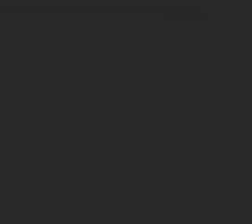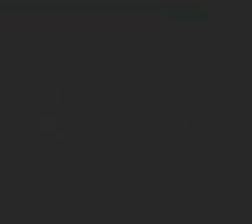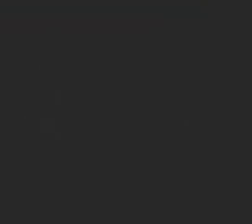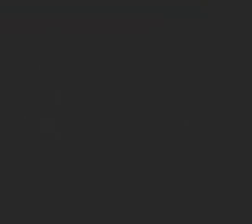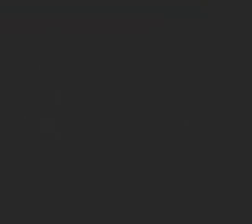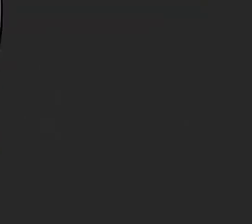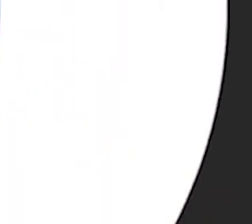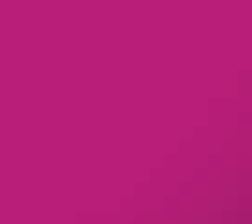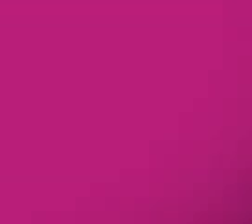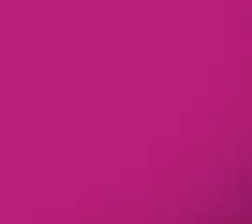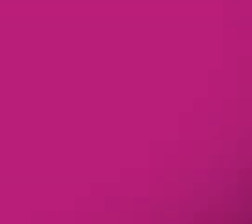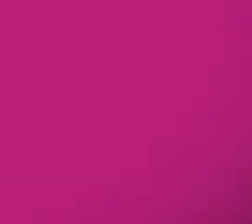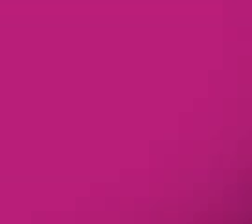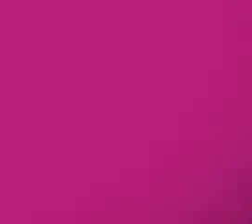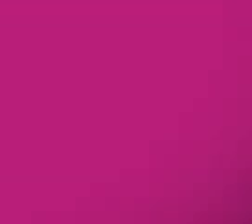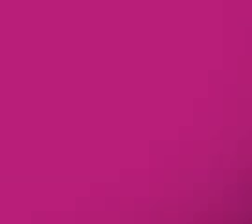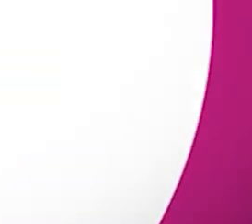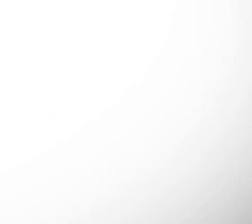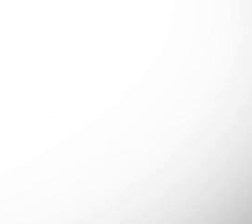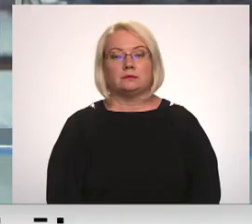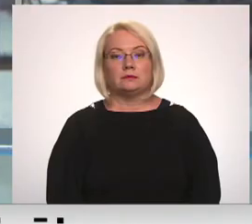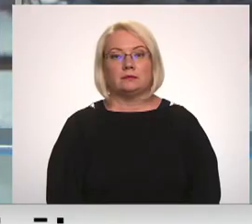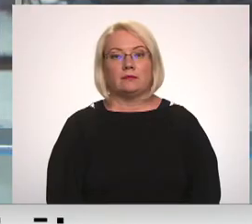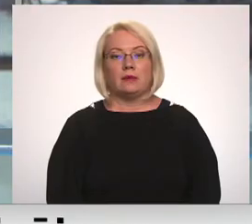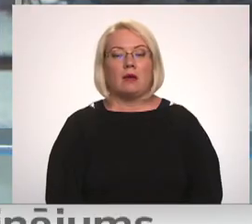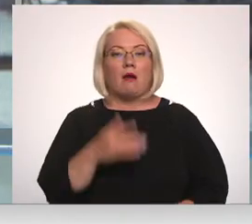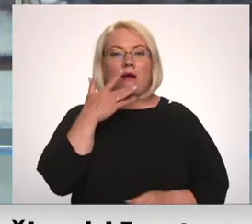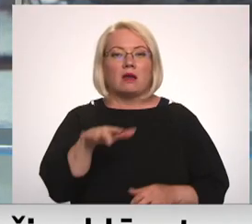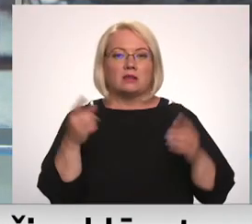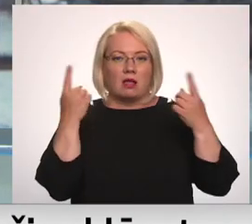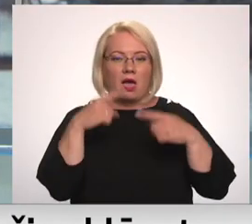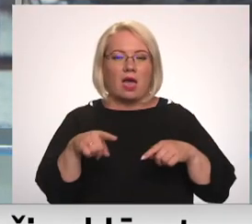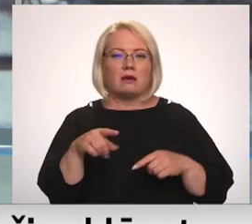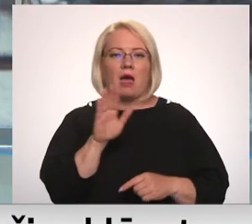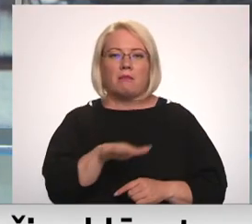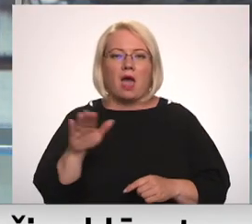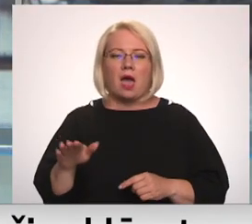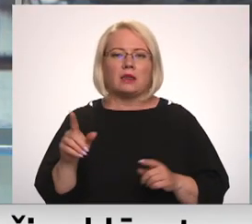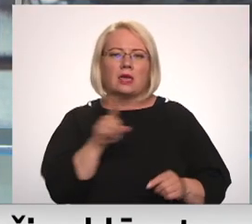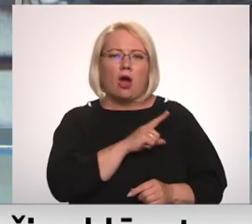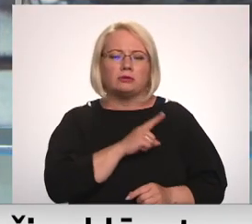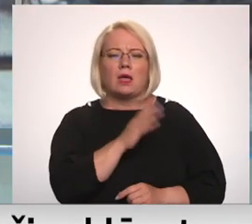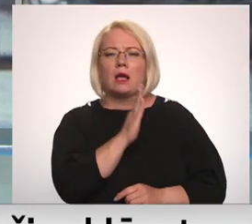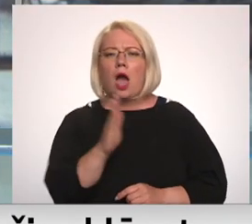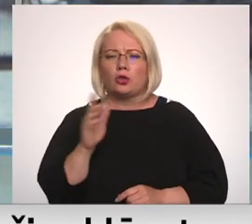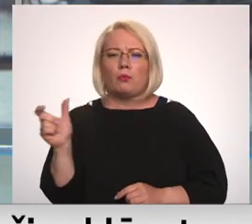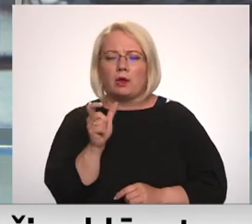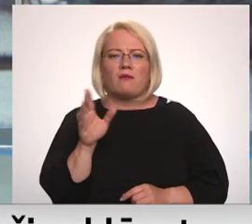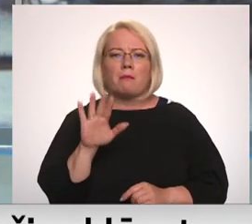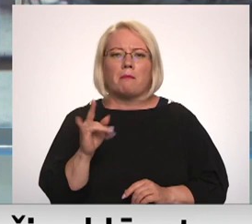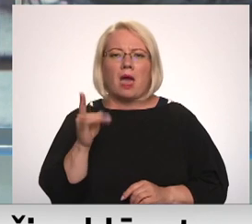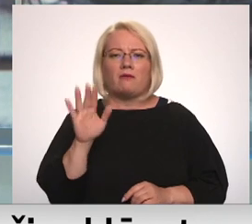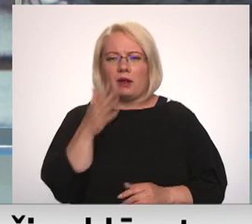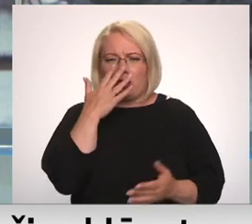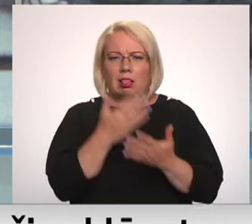Re! Viss ēters ir te! Karstajā laikā bērni jāuzmanīgi brīdi un bērni var aizrīties ar